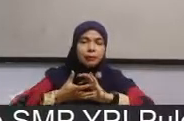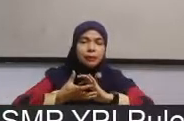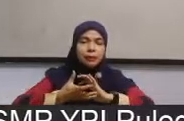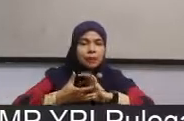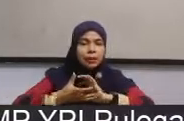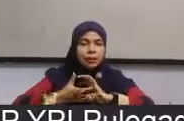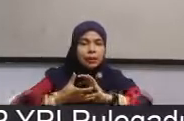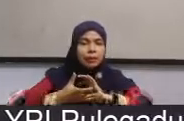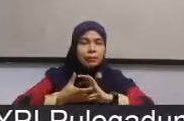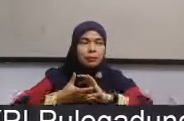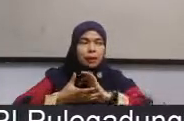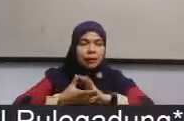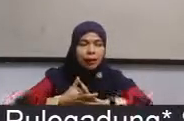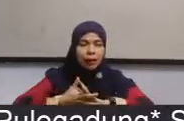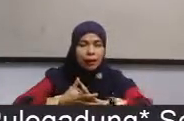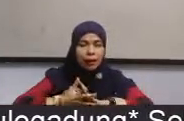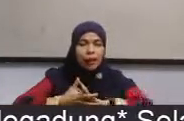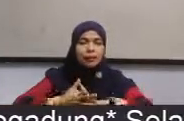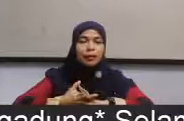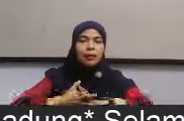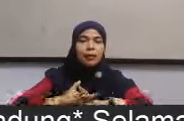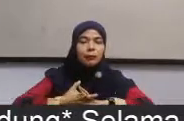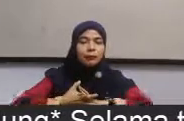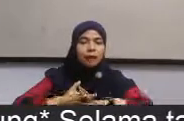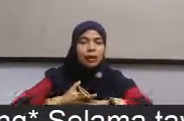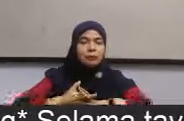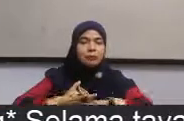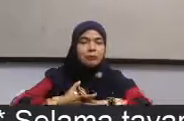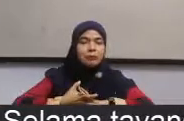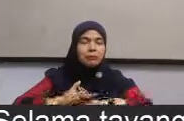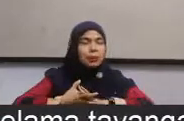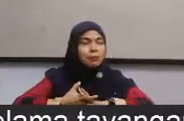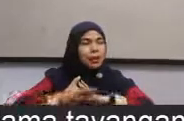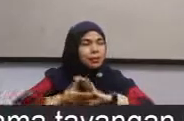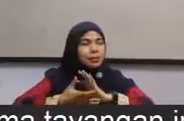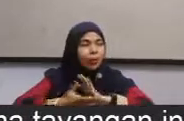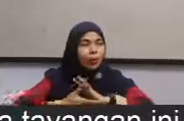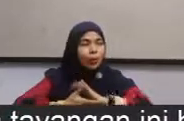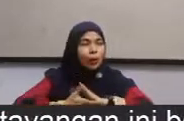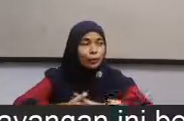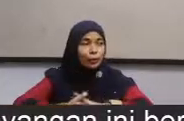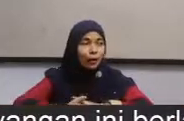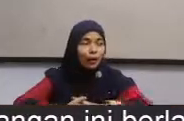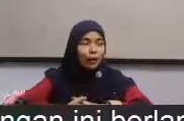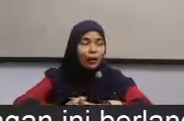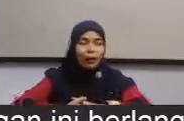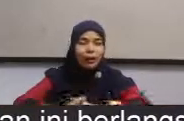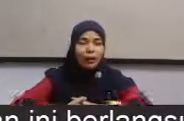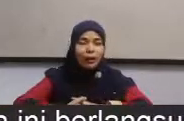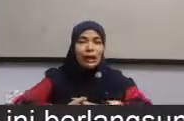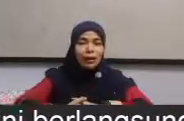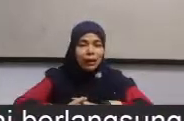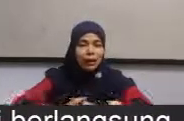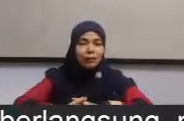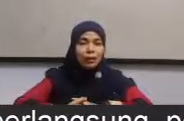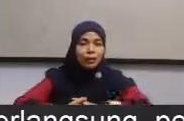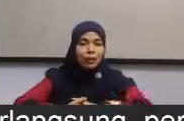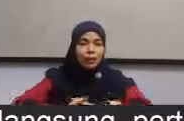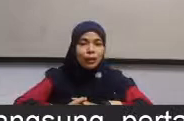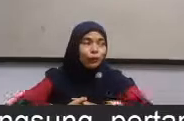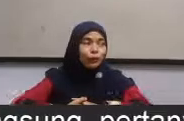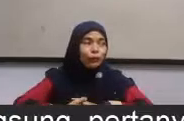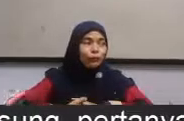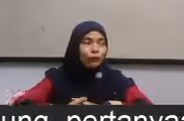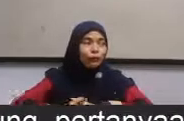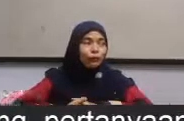bisa dimanfaatkan ya kemudian menghasilkan uang juga ya kreatif